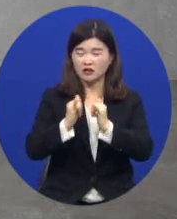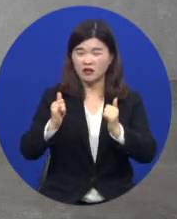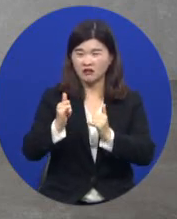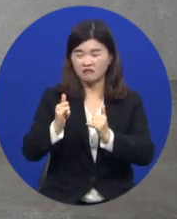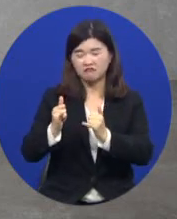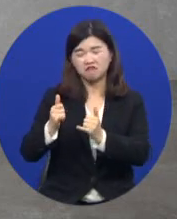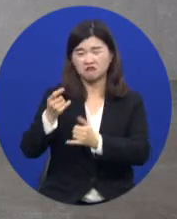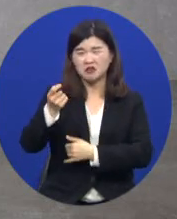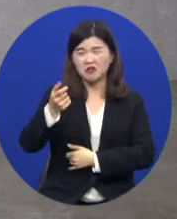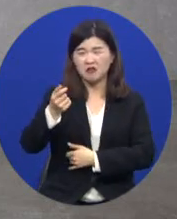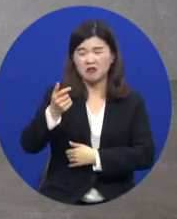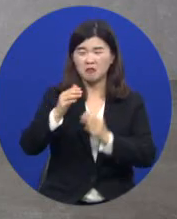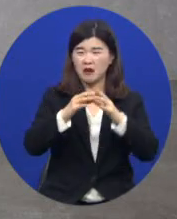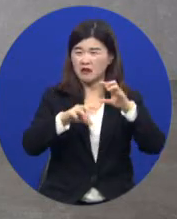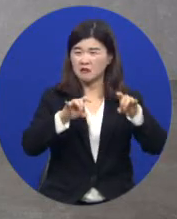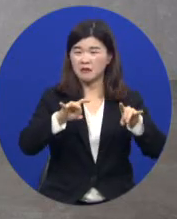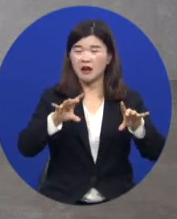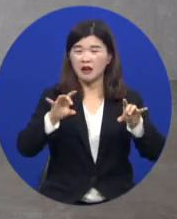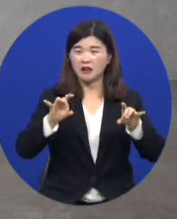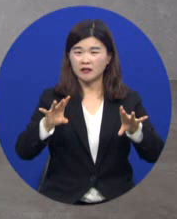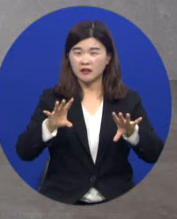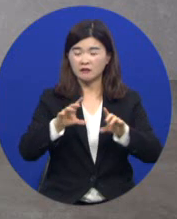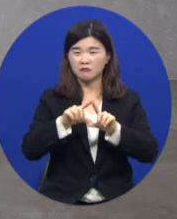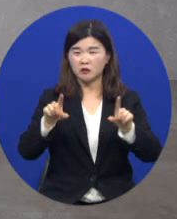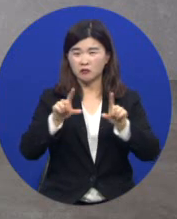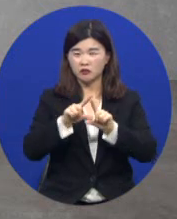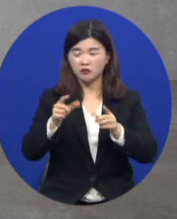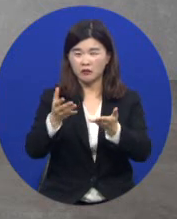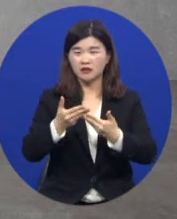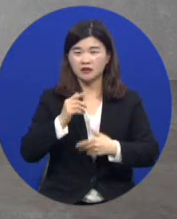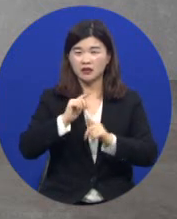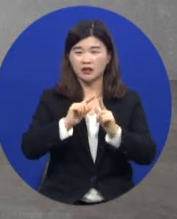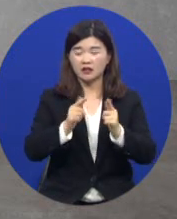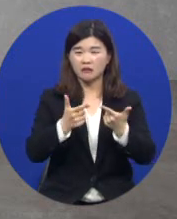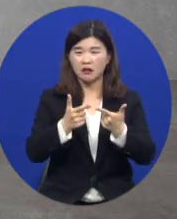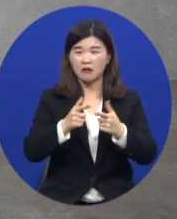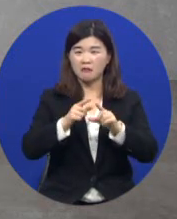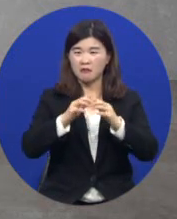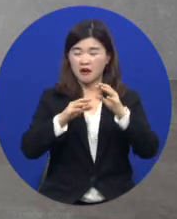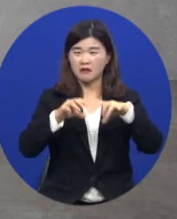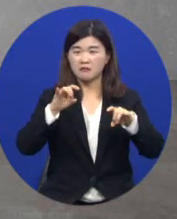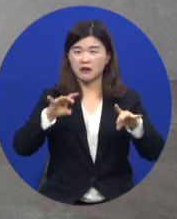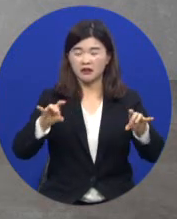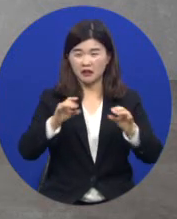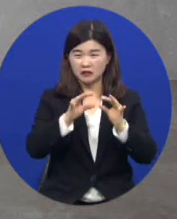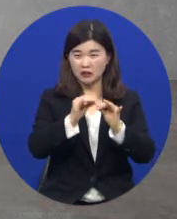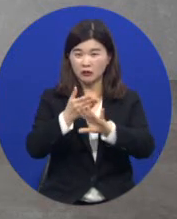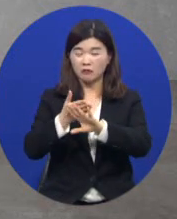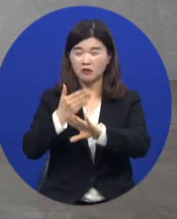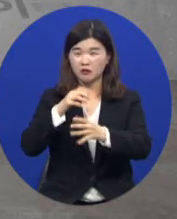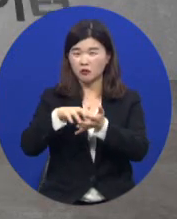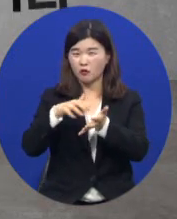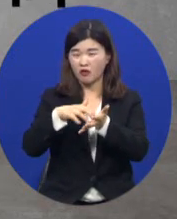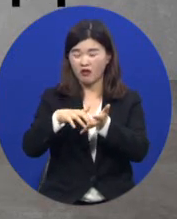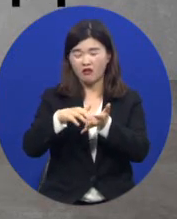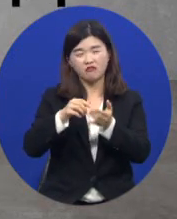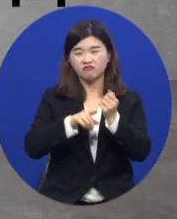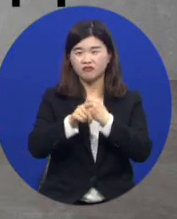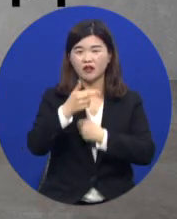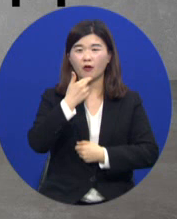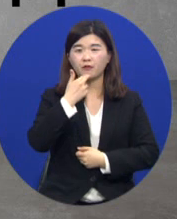적어 마을별 인구에 따라 표본을 추출하지 않았다며 마을별 찬반 분포는 통계학적으로